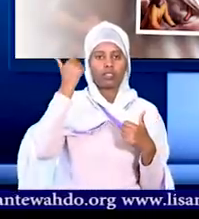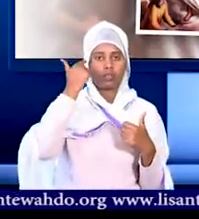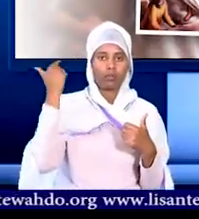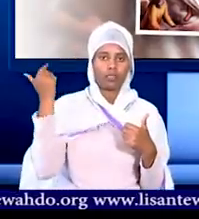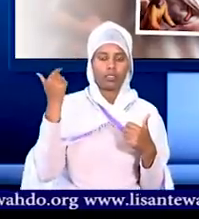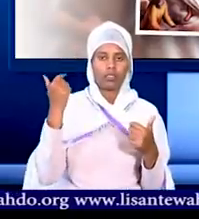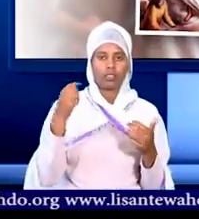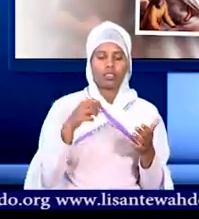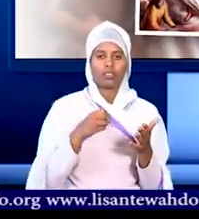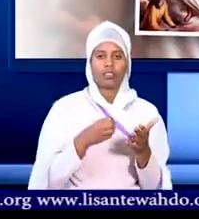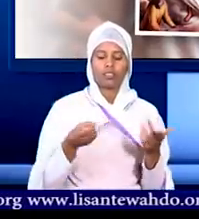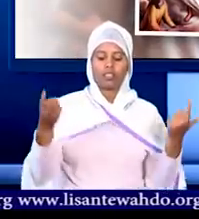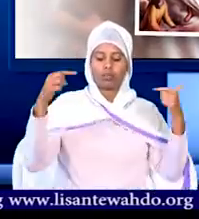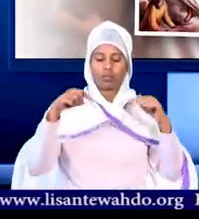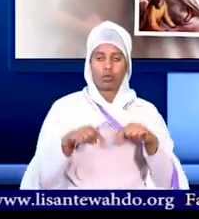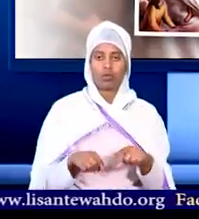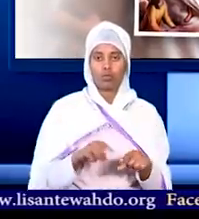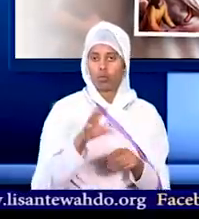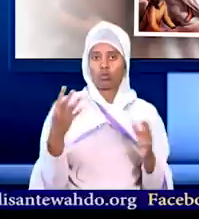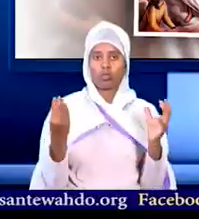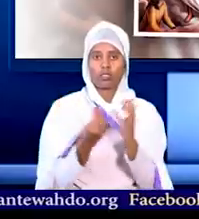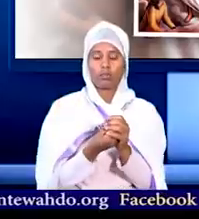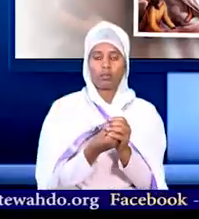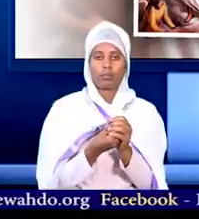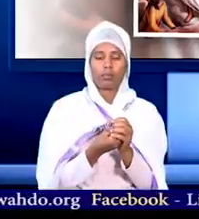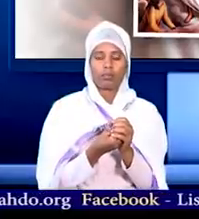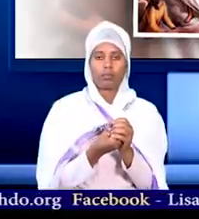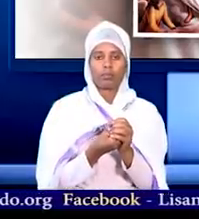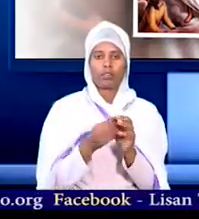ቃሉ ንምስማዕ ዝመጻኹ